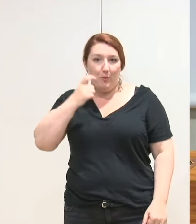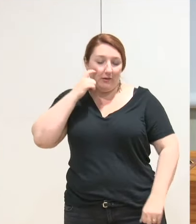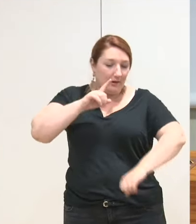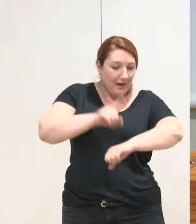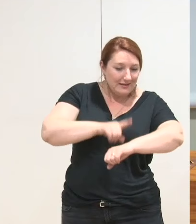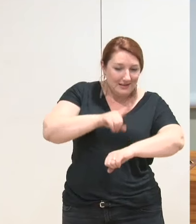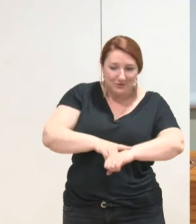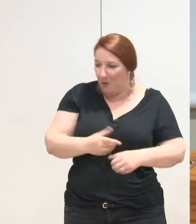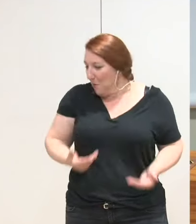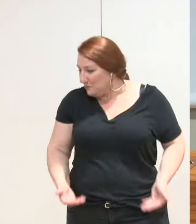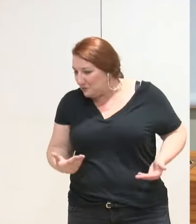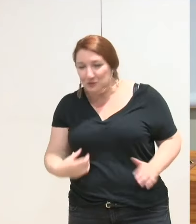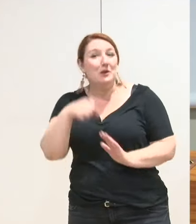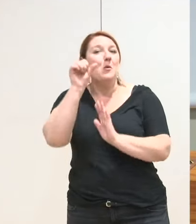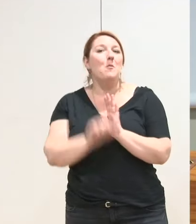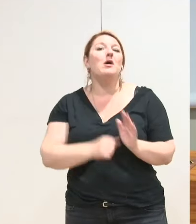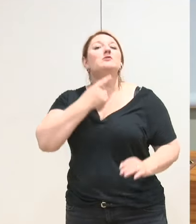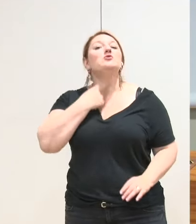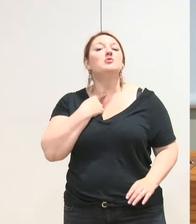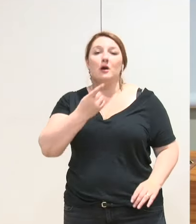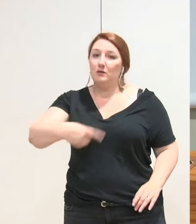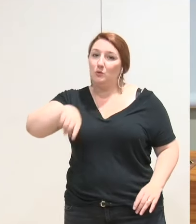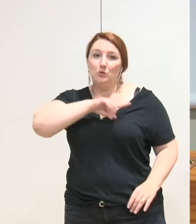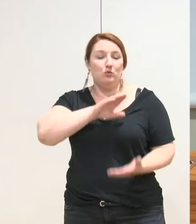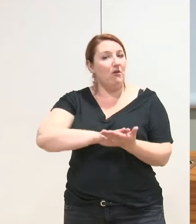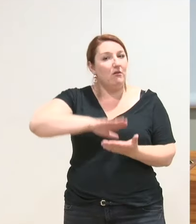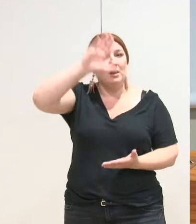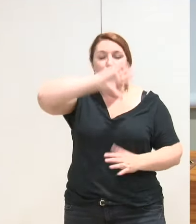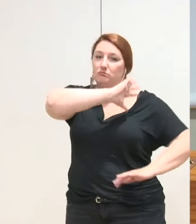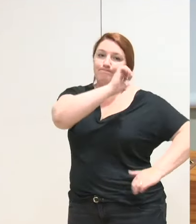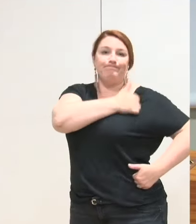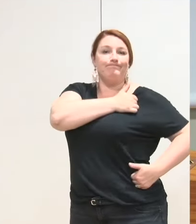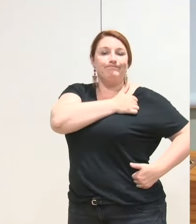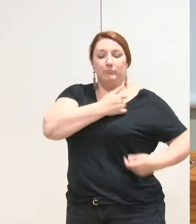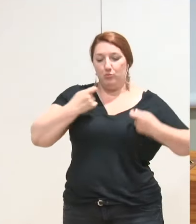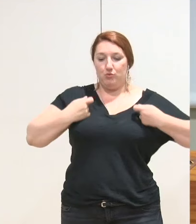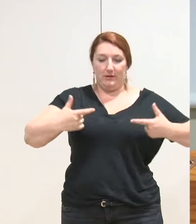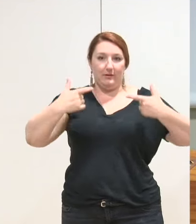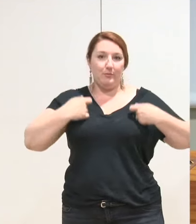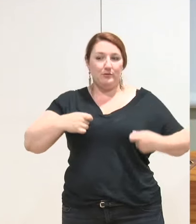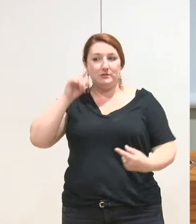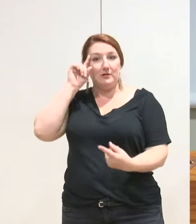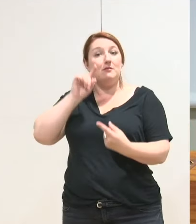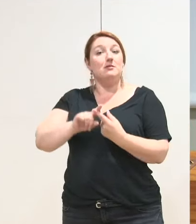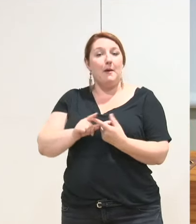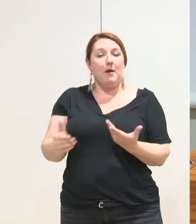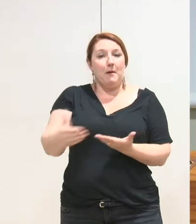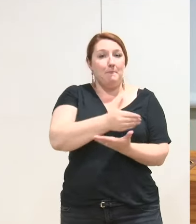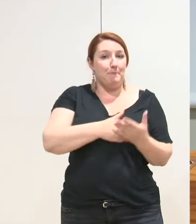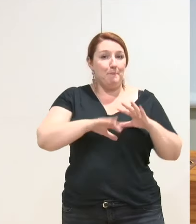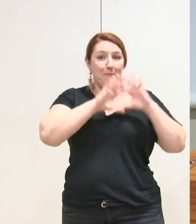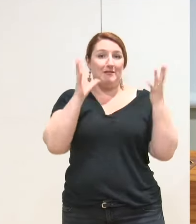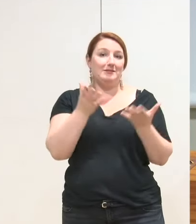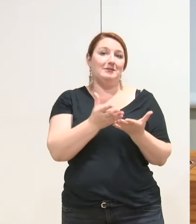à ce mois plutôt nous tenons parfaitement nos engagements en matière de dépenses pour ce qui relève de la masse de la